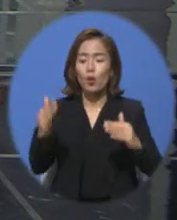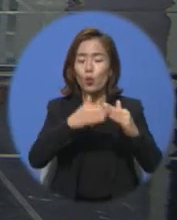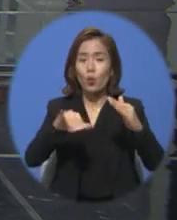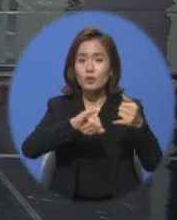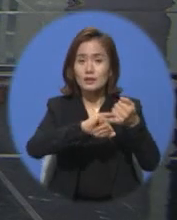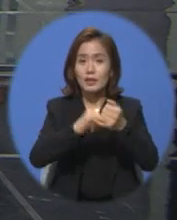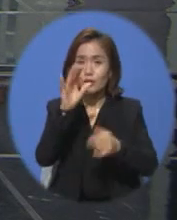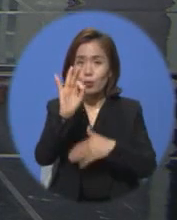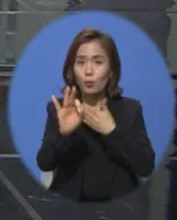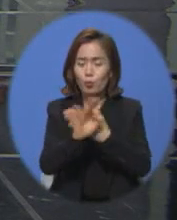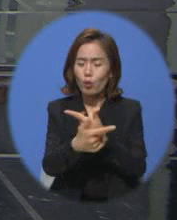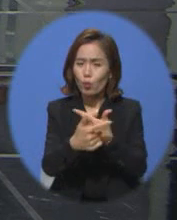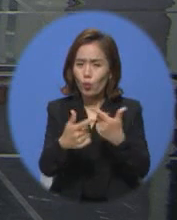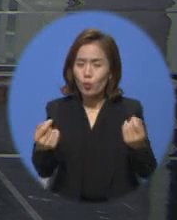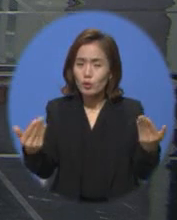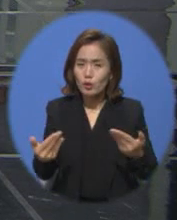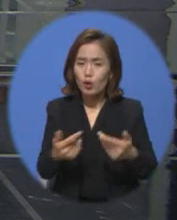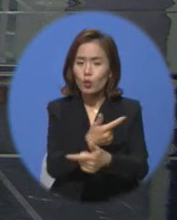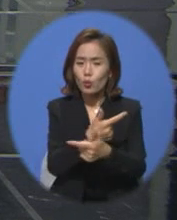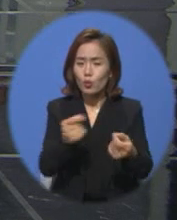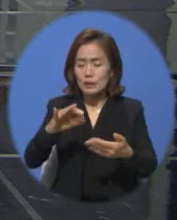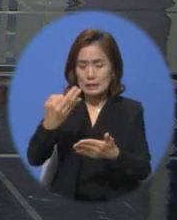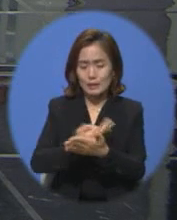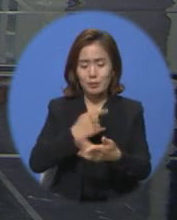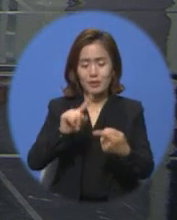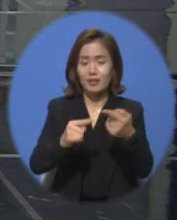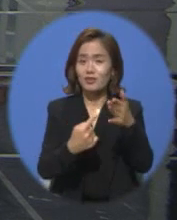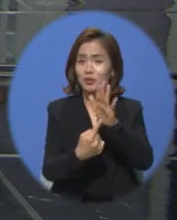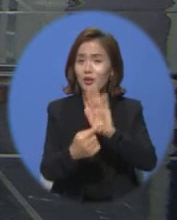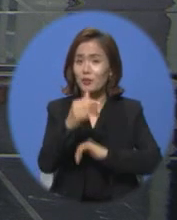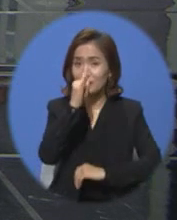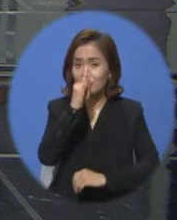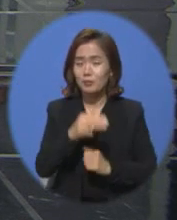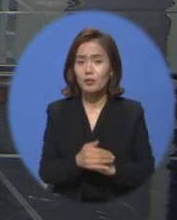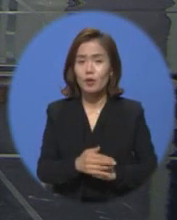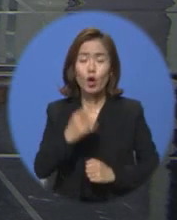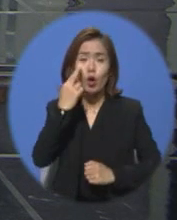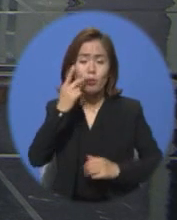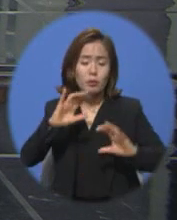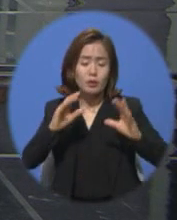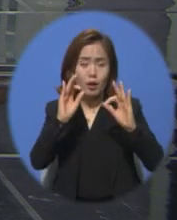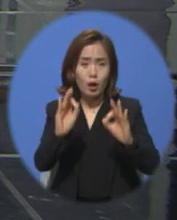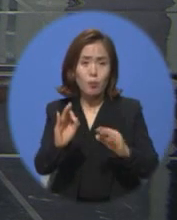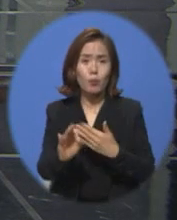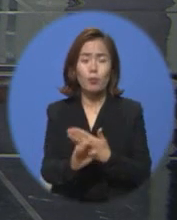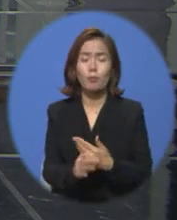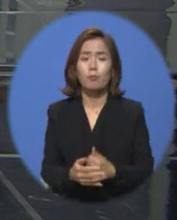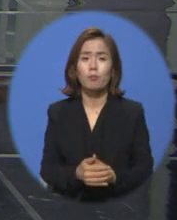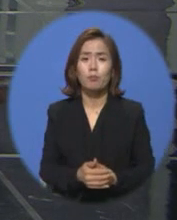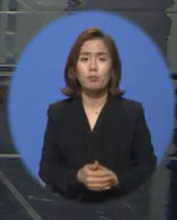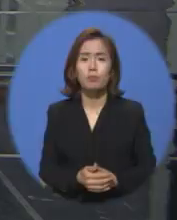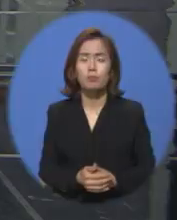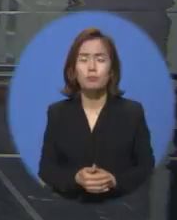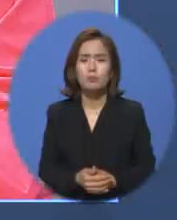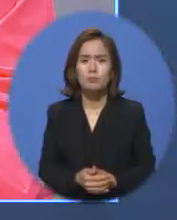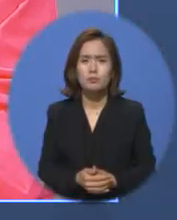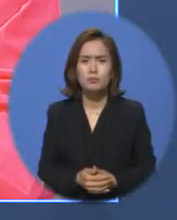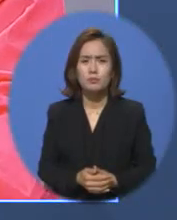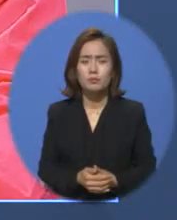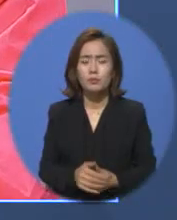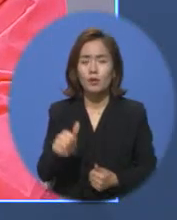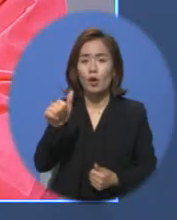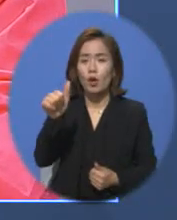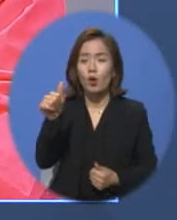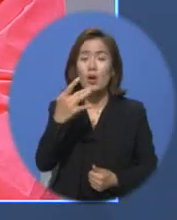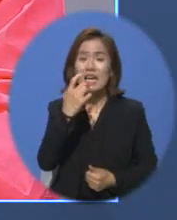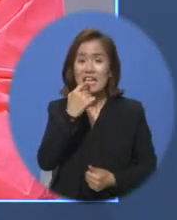.동일 노동동일임금에대해언급하셨는데요.하지만 미국의경우를보면 —영어가좀거칠더라도양해부탁드립니다— 화이트